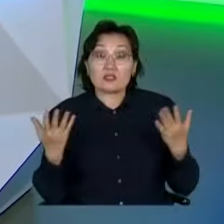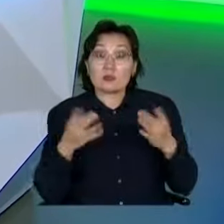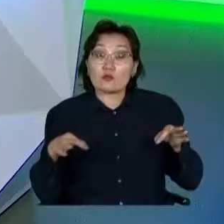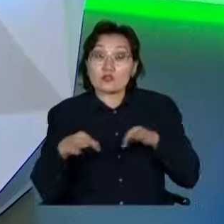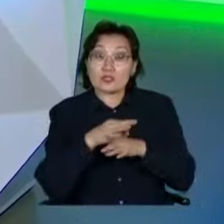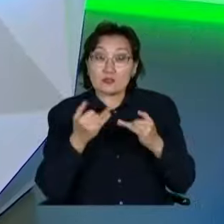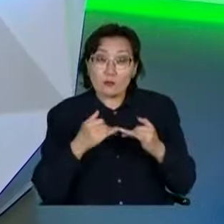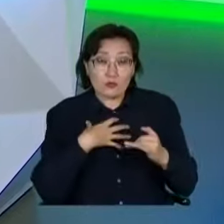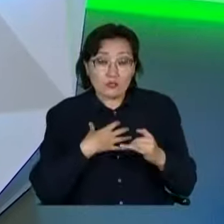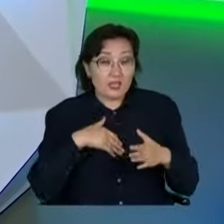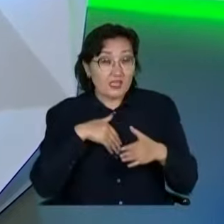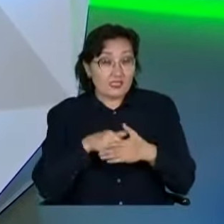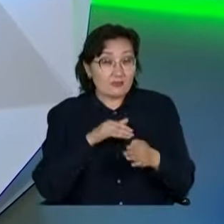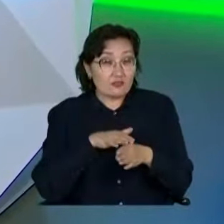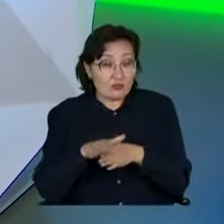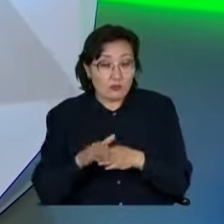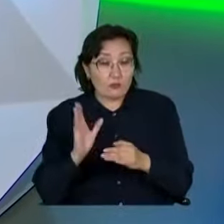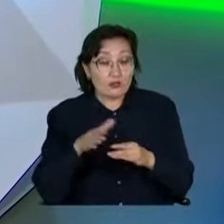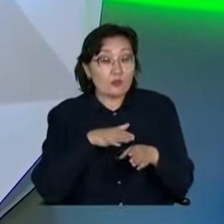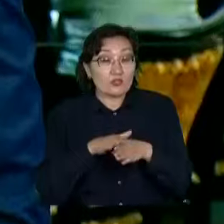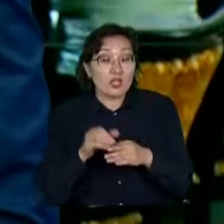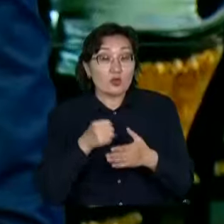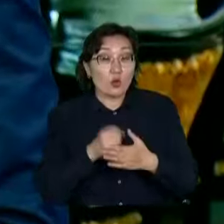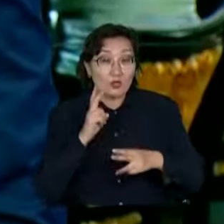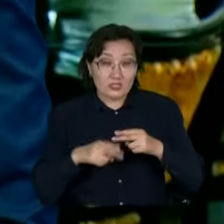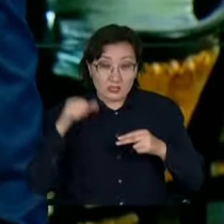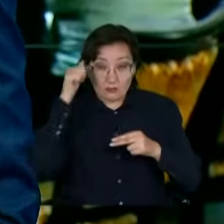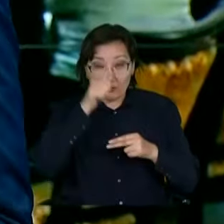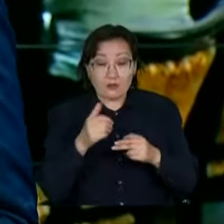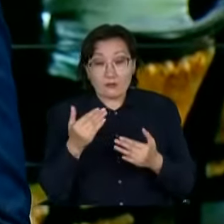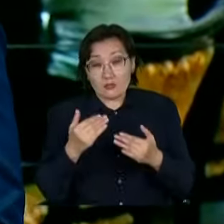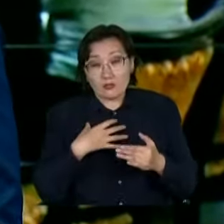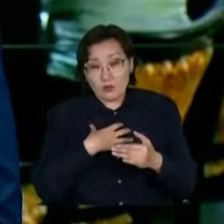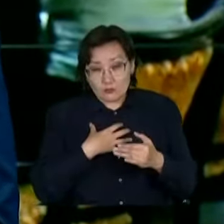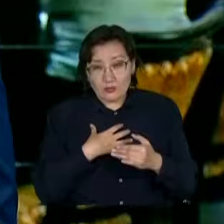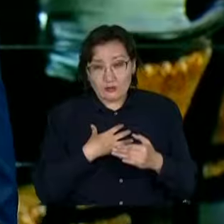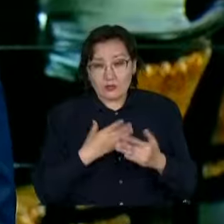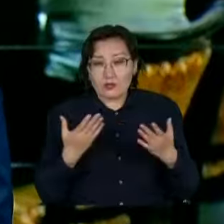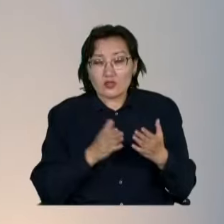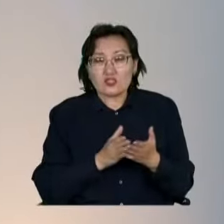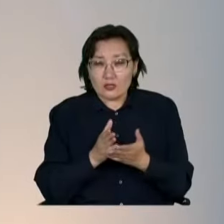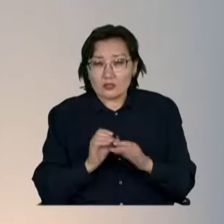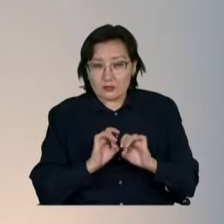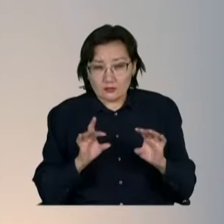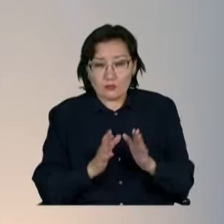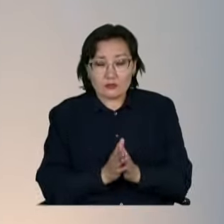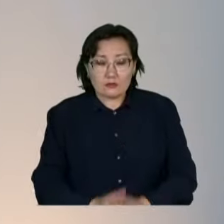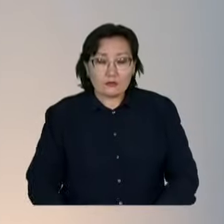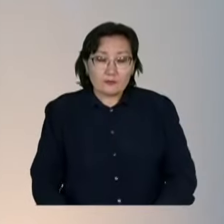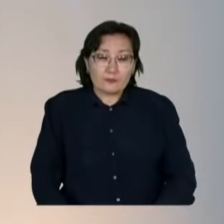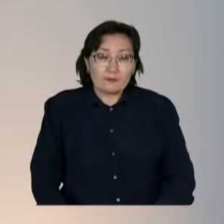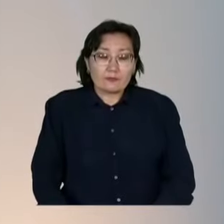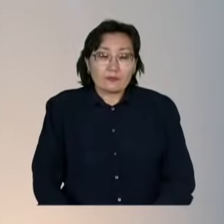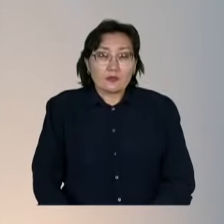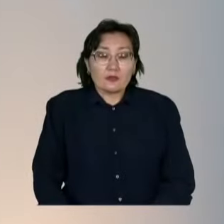проекты сейчас активно реализуются и будут реализовываться до конца года? Вот не могли бы актуализировать? Да, конечно. Мы как